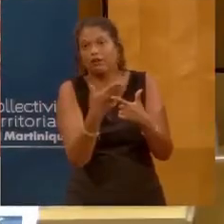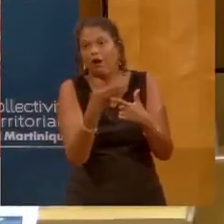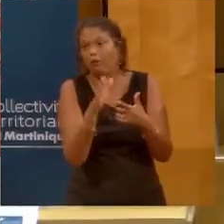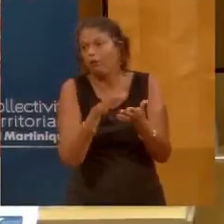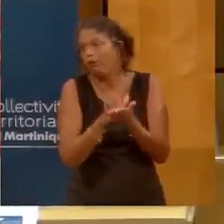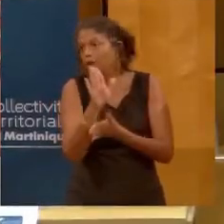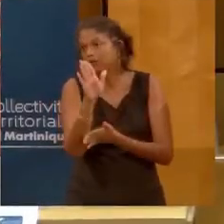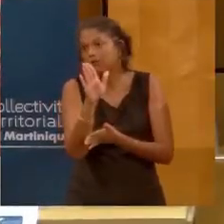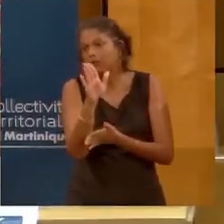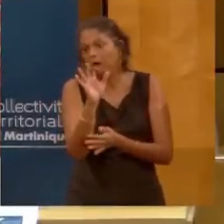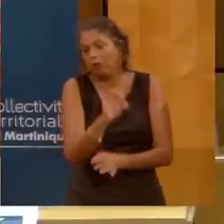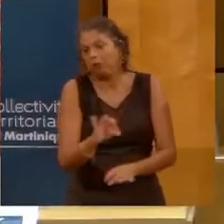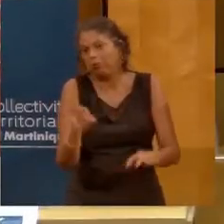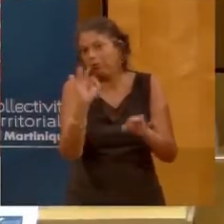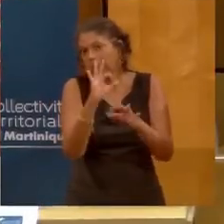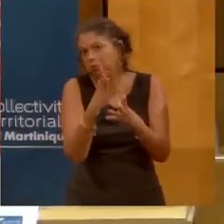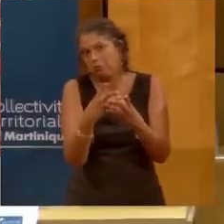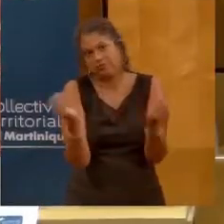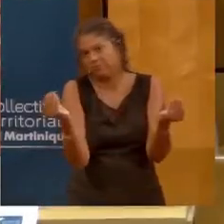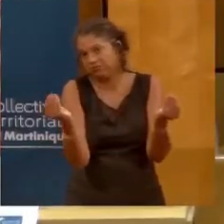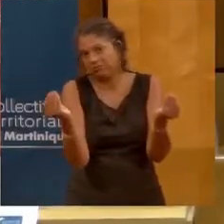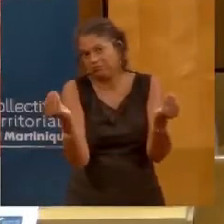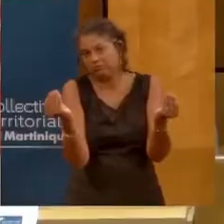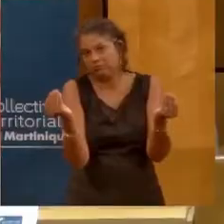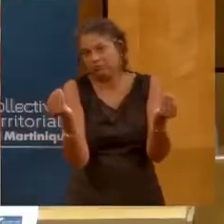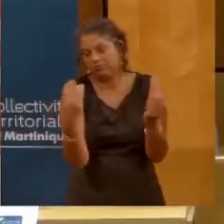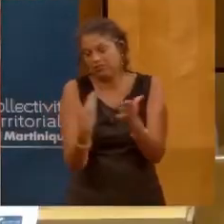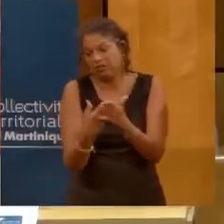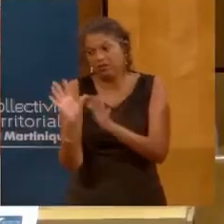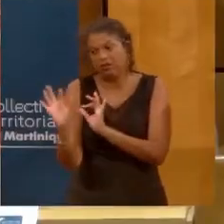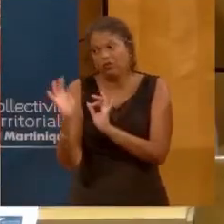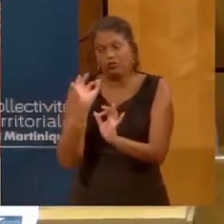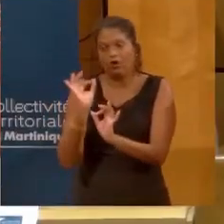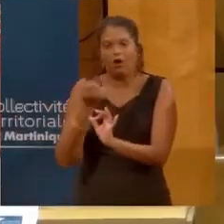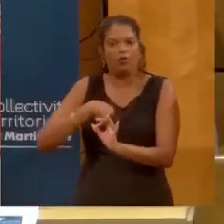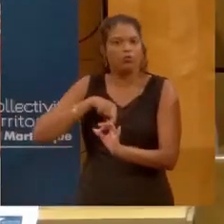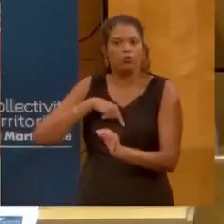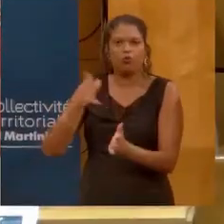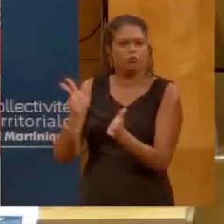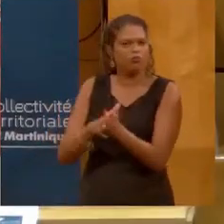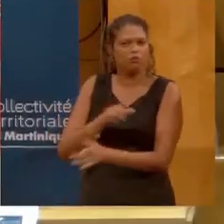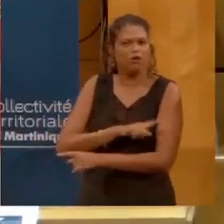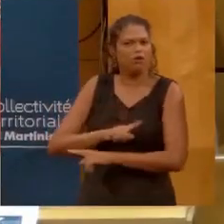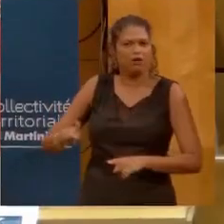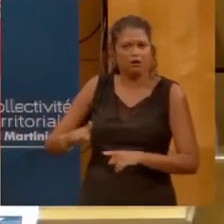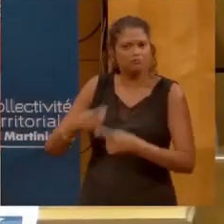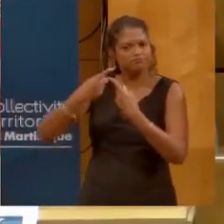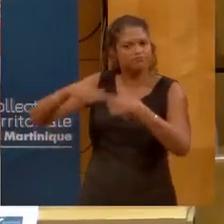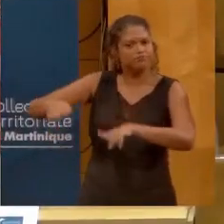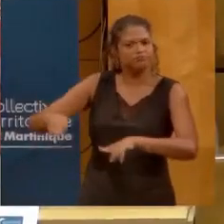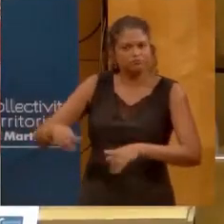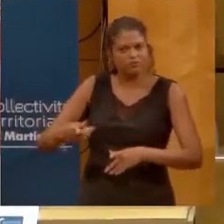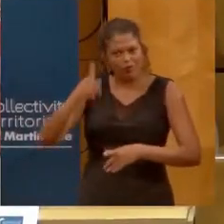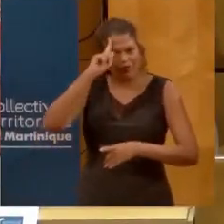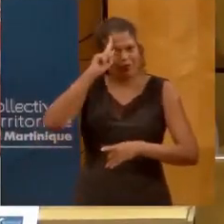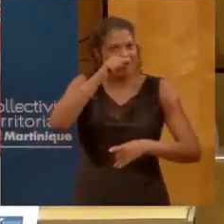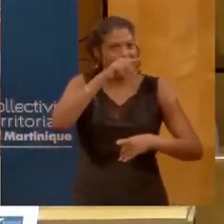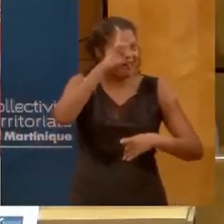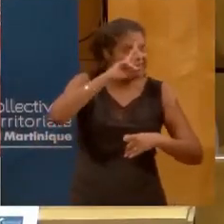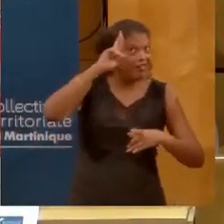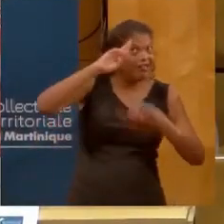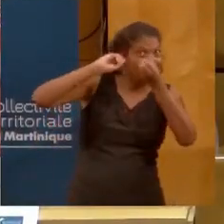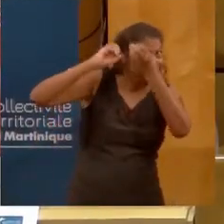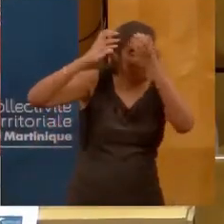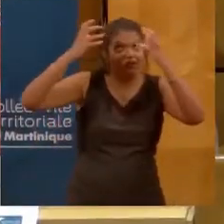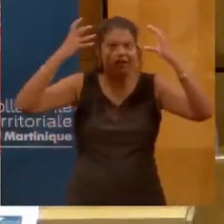ne sont pas tenues. Voilà les choix que nous n'approuvons pas, parce qu'il ne faut pas leurrer les gens, il